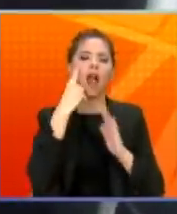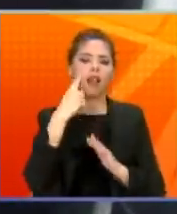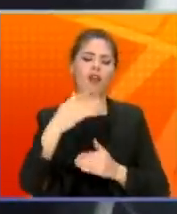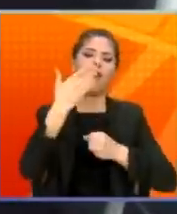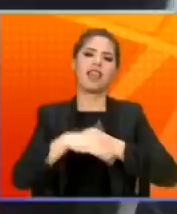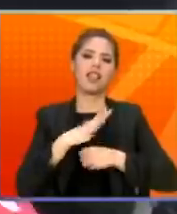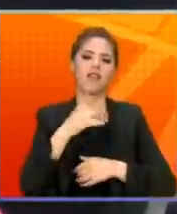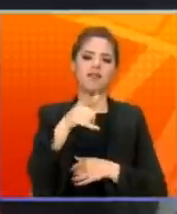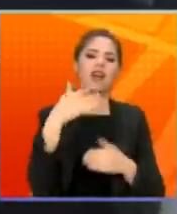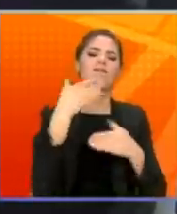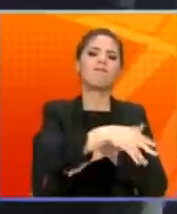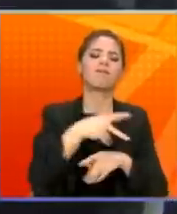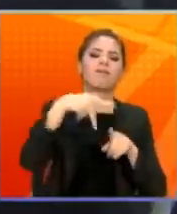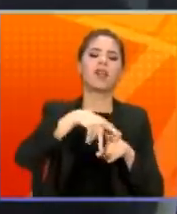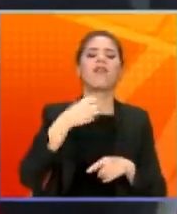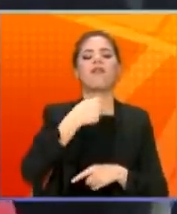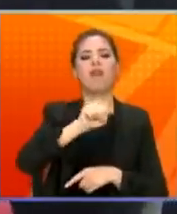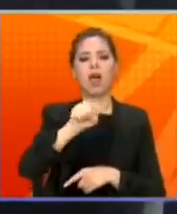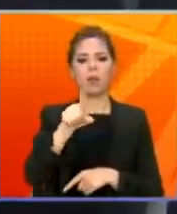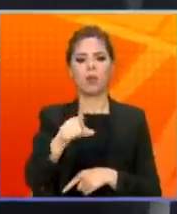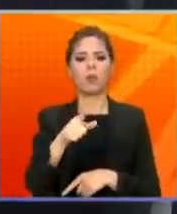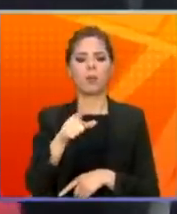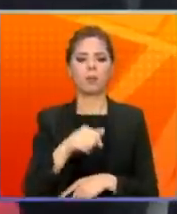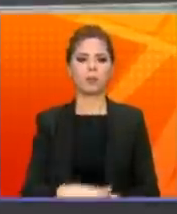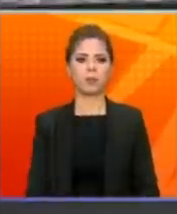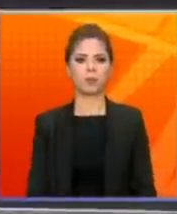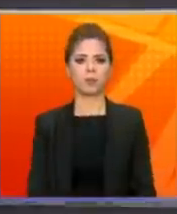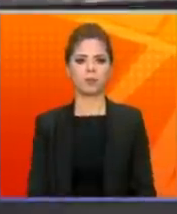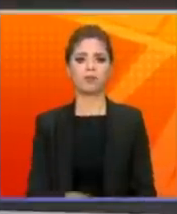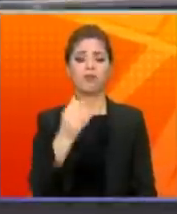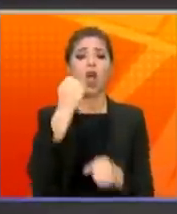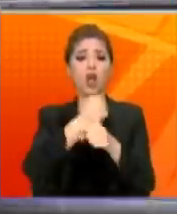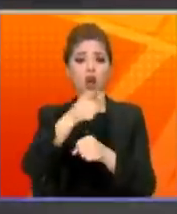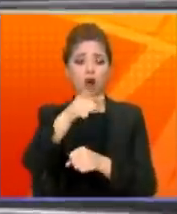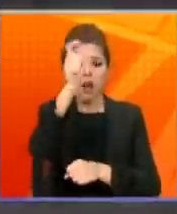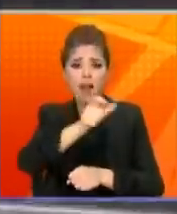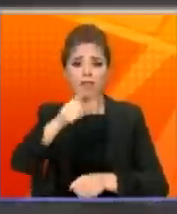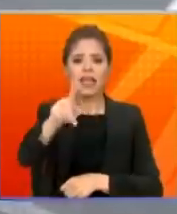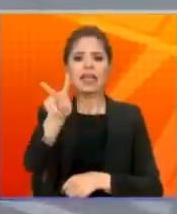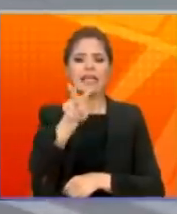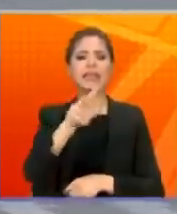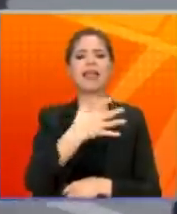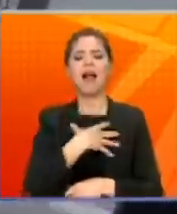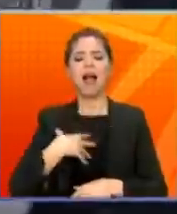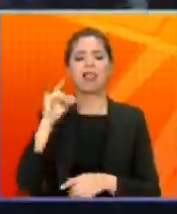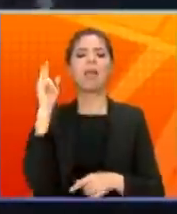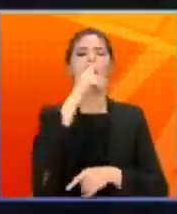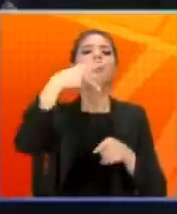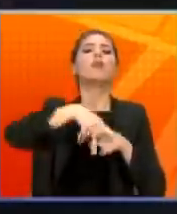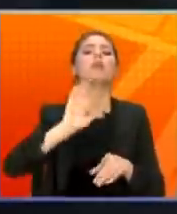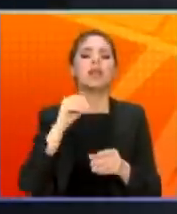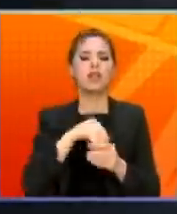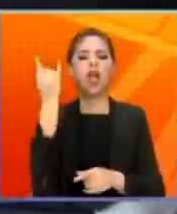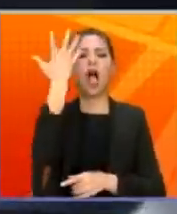çocuğun Epilepsi hastası çocuğu hastaneye götürmek zorundayım ilacımız bitti görevliler o iki annenin metrobüse bilmemesi